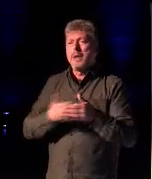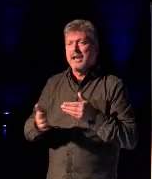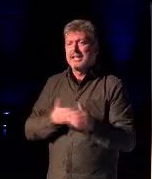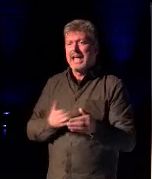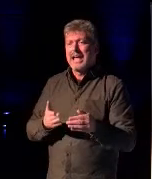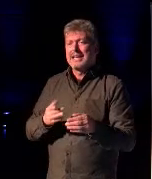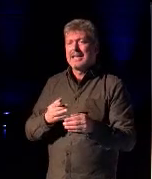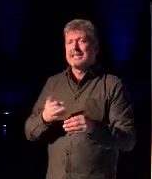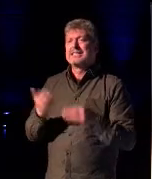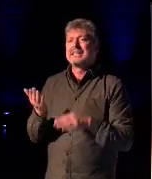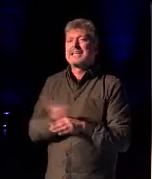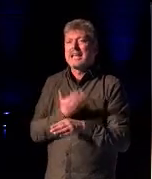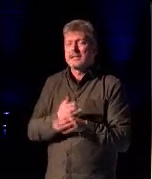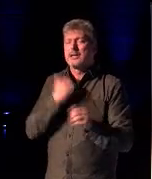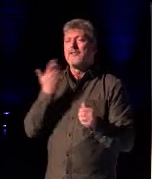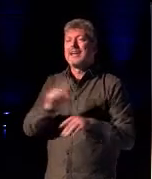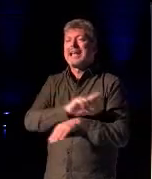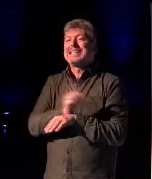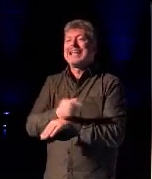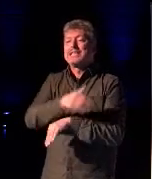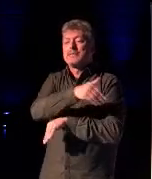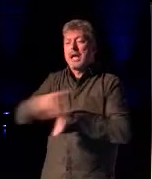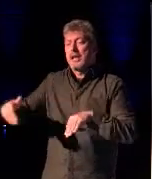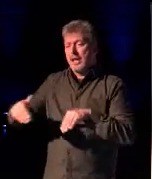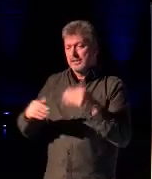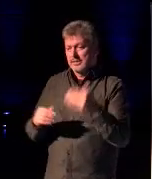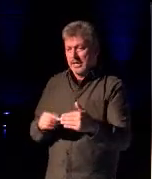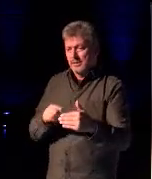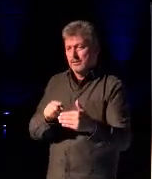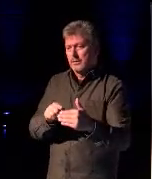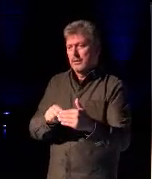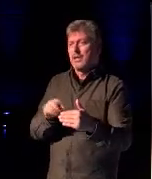være tidsbegrenset, slik at vi